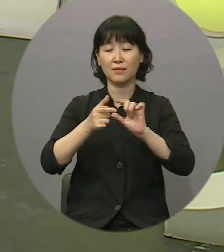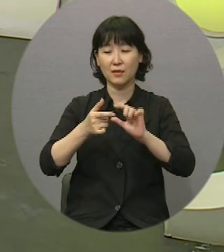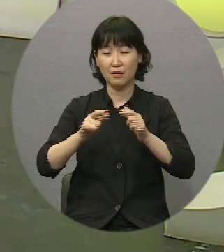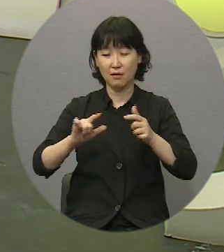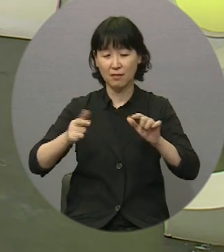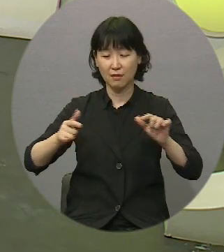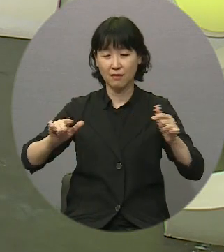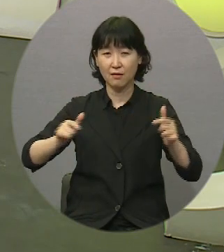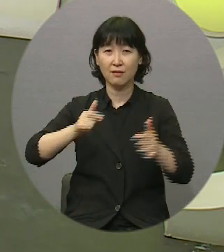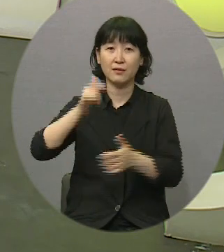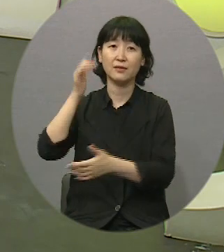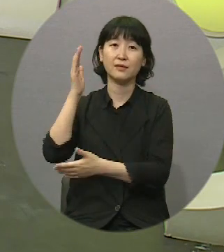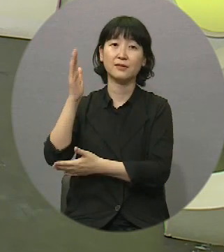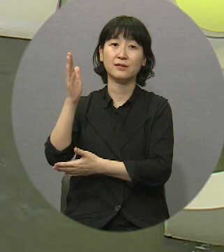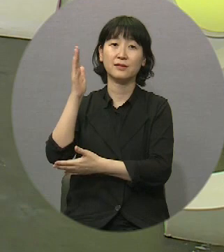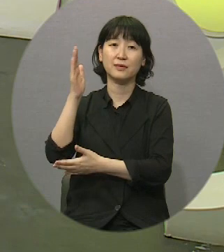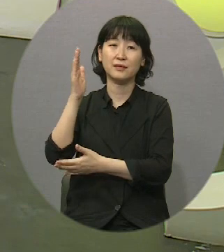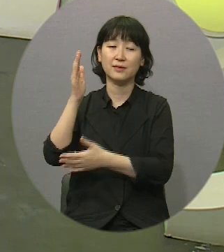사연이 많아